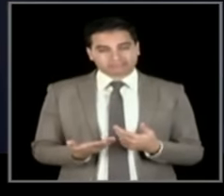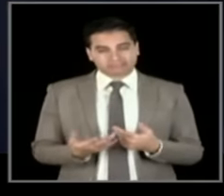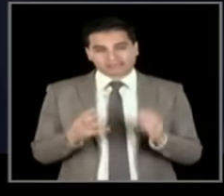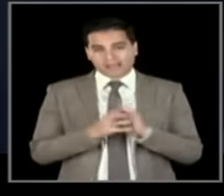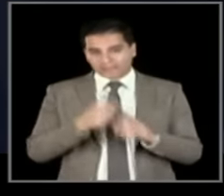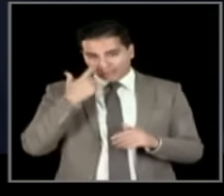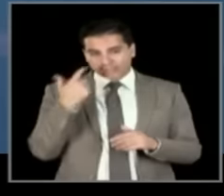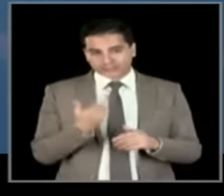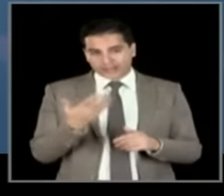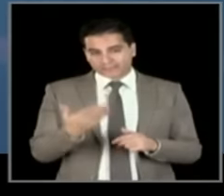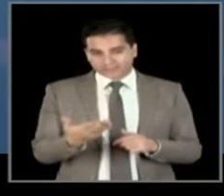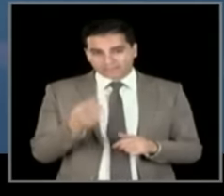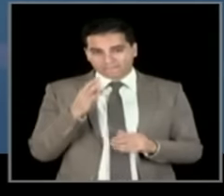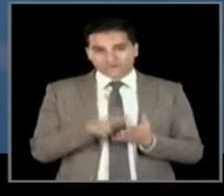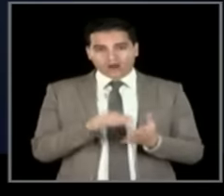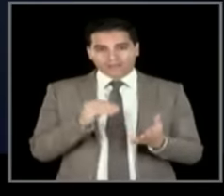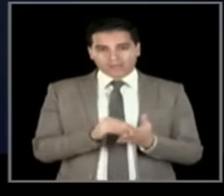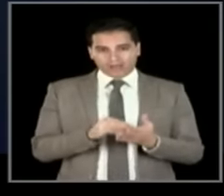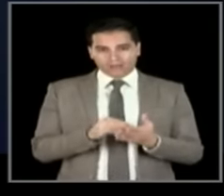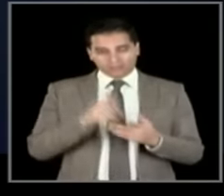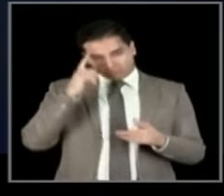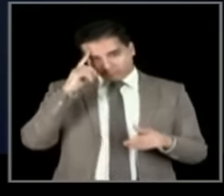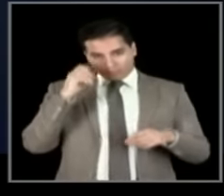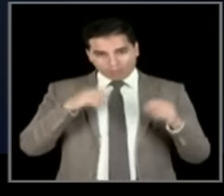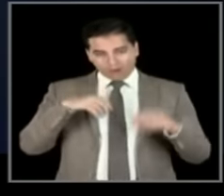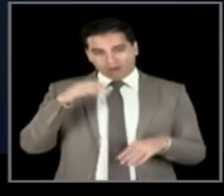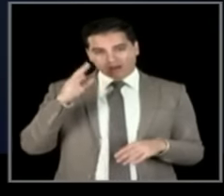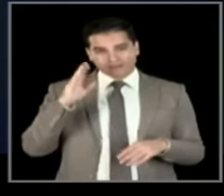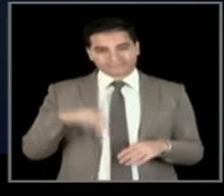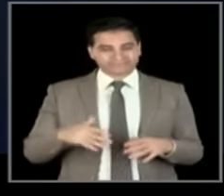جامعة عين شمس ابتدوا المباراة برهبة،